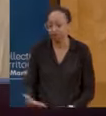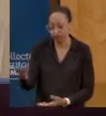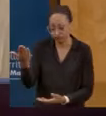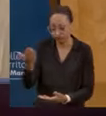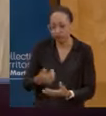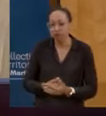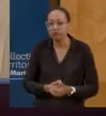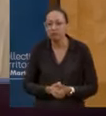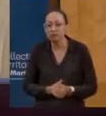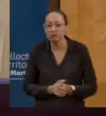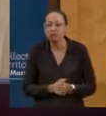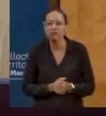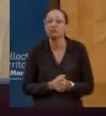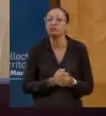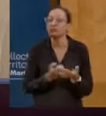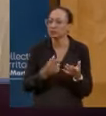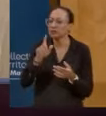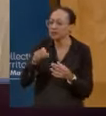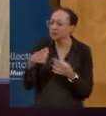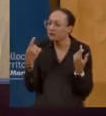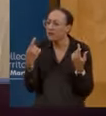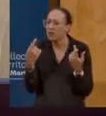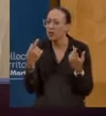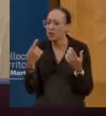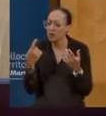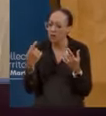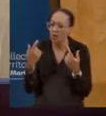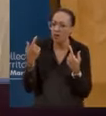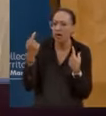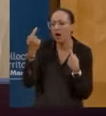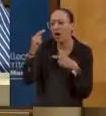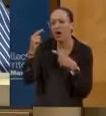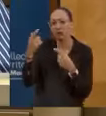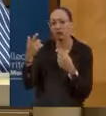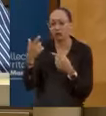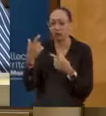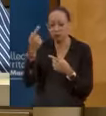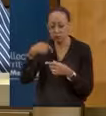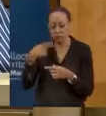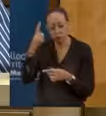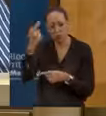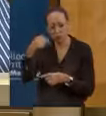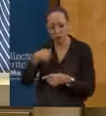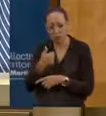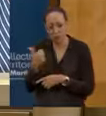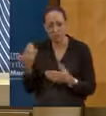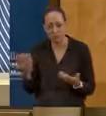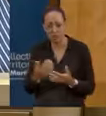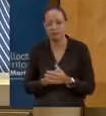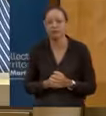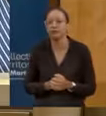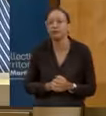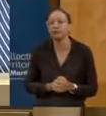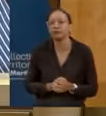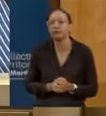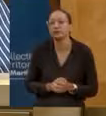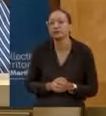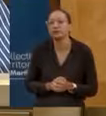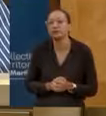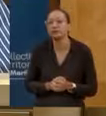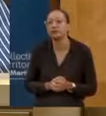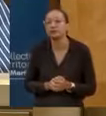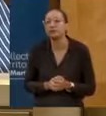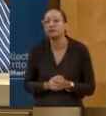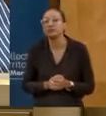Donc il fallait faire cette réflexion aussi pour la présidente de la commission. Pourquoi c'est pour moi seulement? Mais la présidente de la commission... Laisse-moi parler. La parole, on va